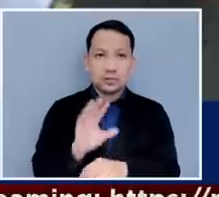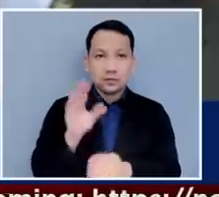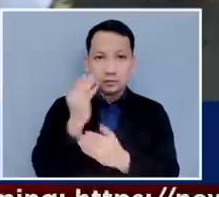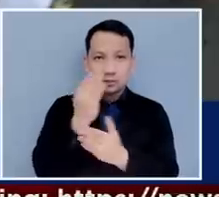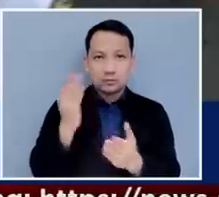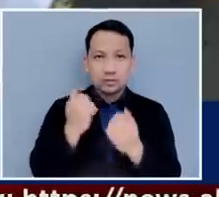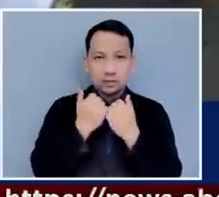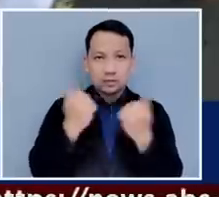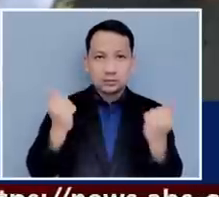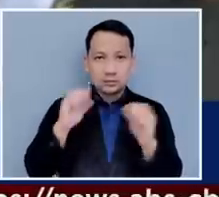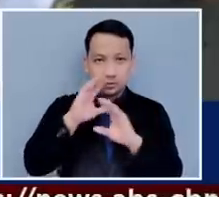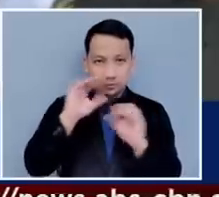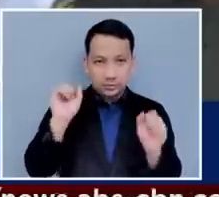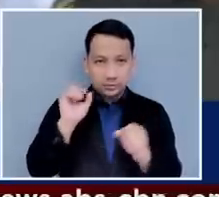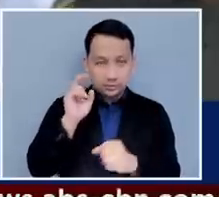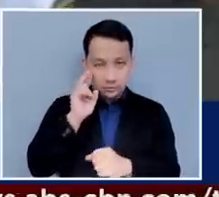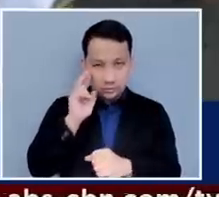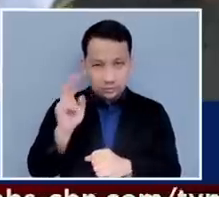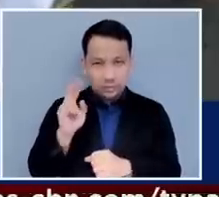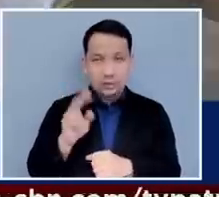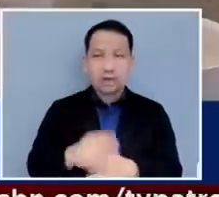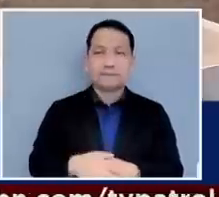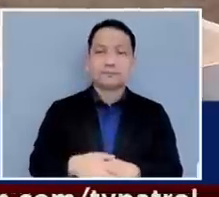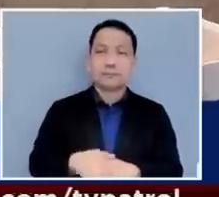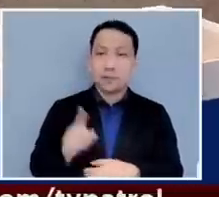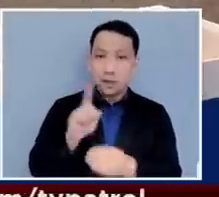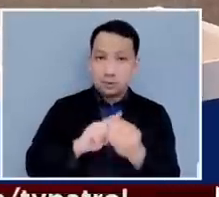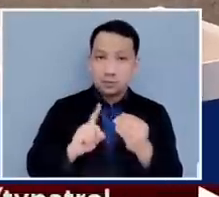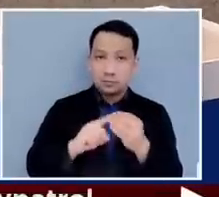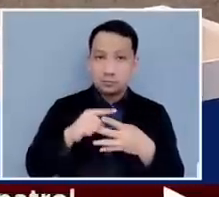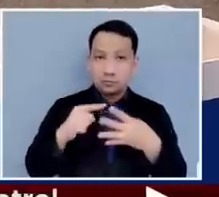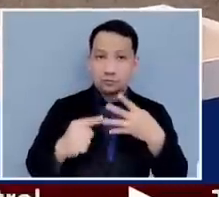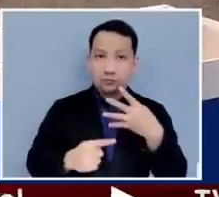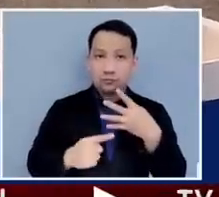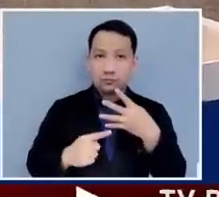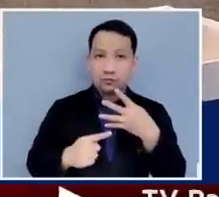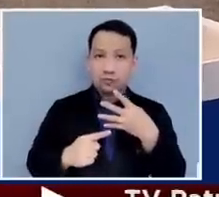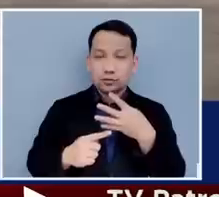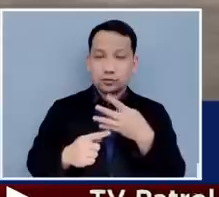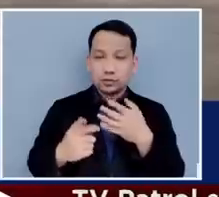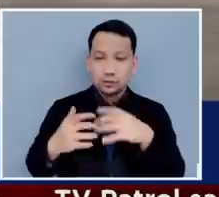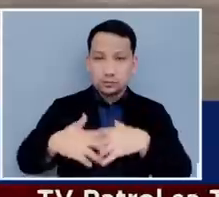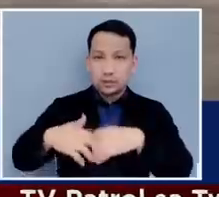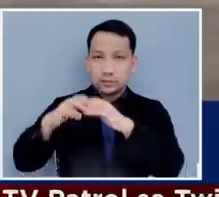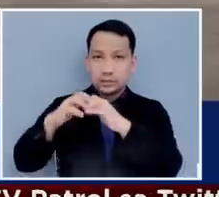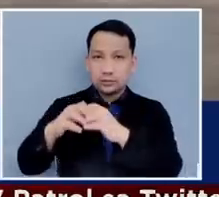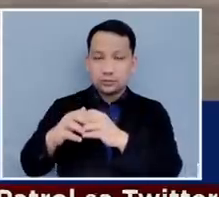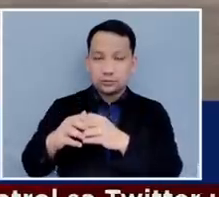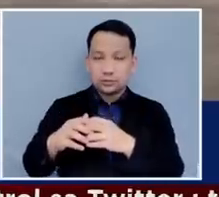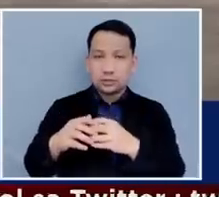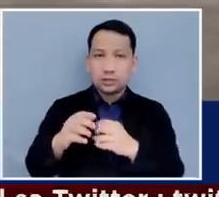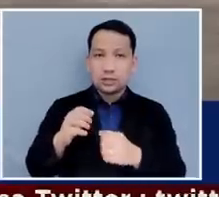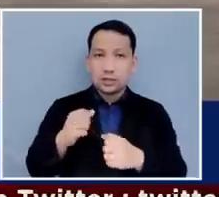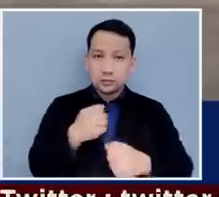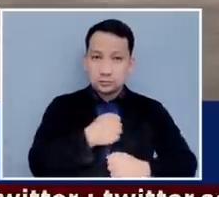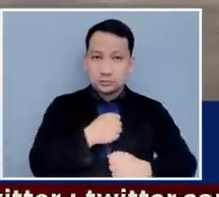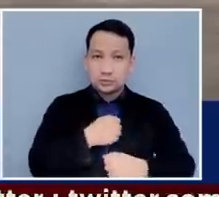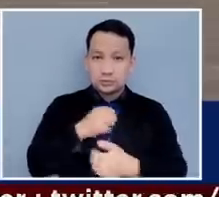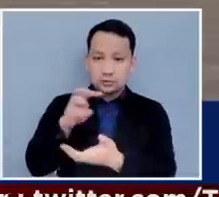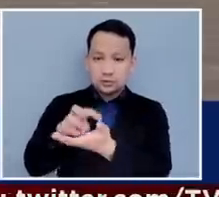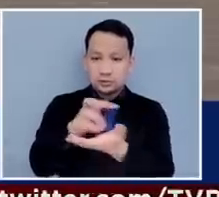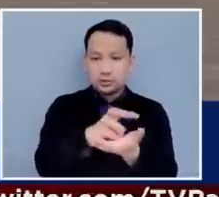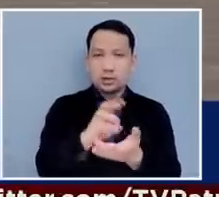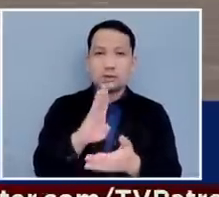ni Pangulong Ferdinand Marcos Jr. ang 4 na karagdagang base militar sa Pilipinas na pwedeng gamitin ng mga